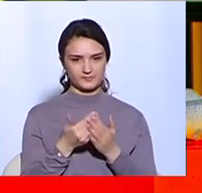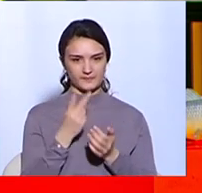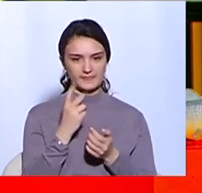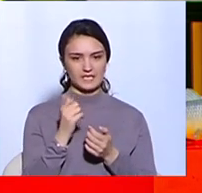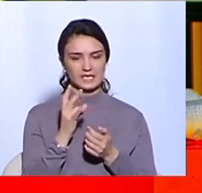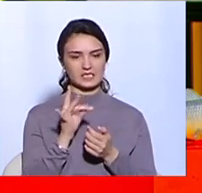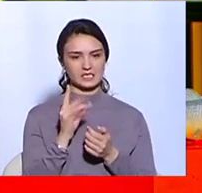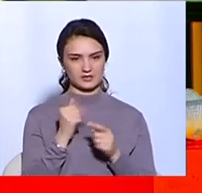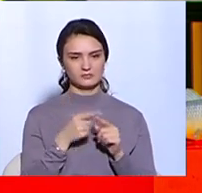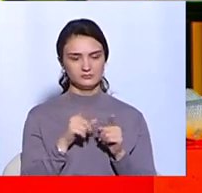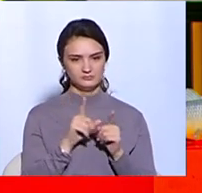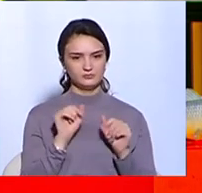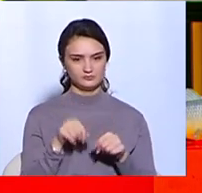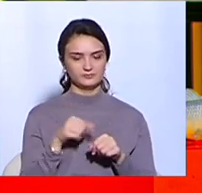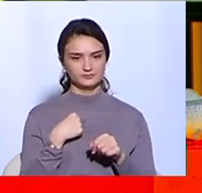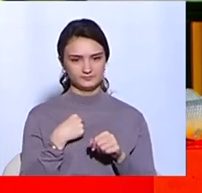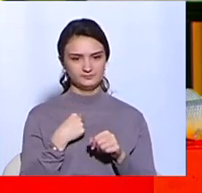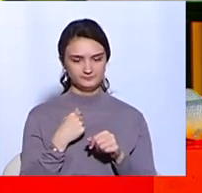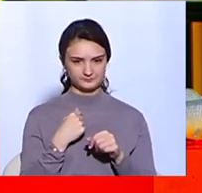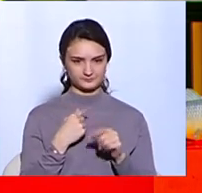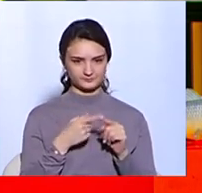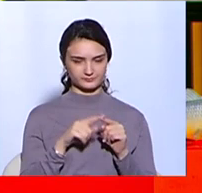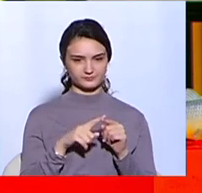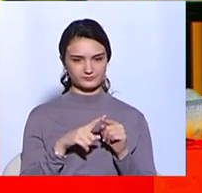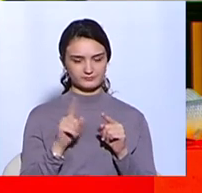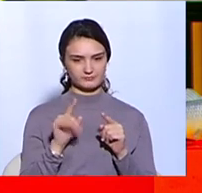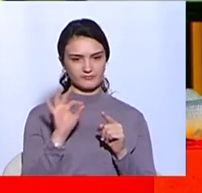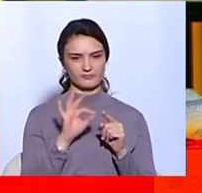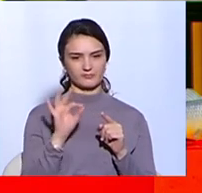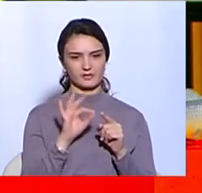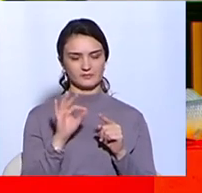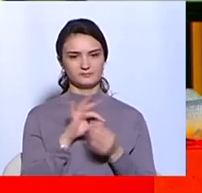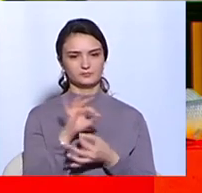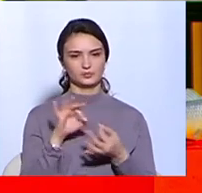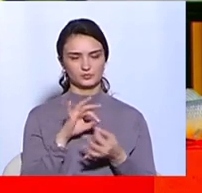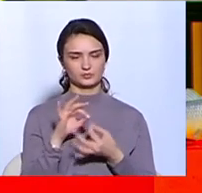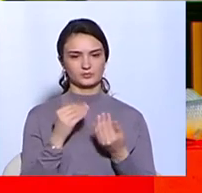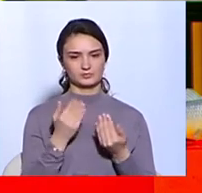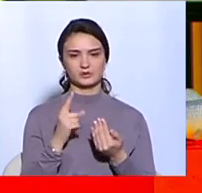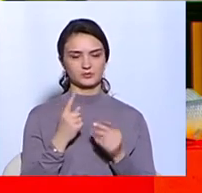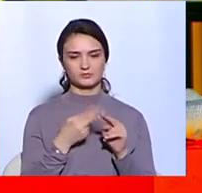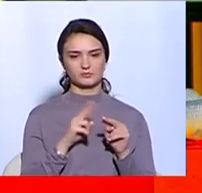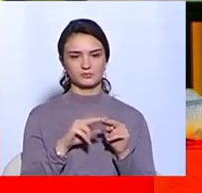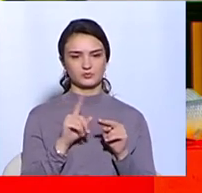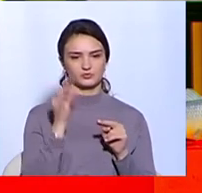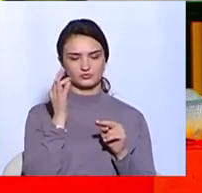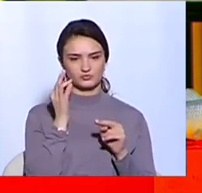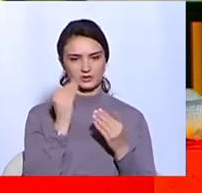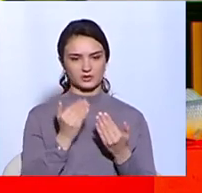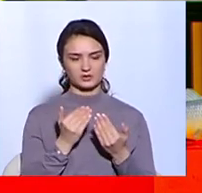რომელთა დამსახურებითაც ასევე შეიძლება ვიმუშაოთ იმუნიტეტზე. რაც შეეხება მურაბის სახით, რატომ? იმიტომ რომ